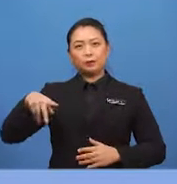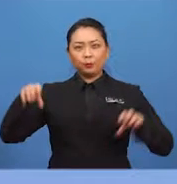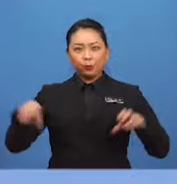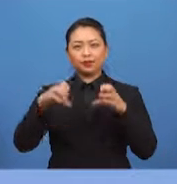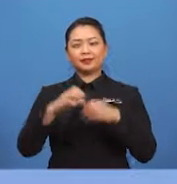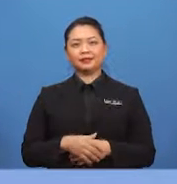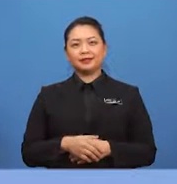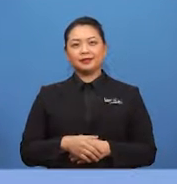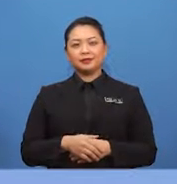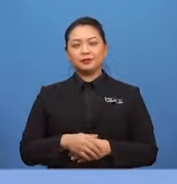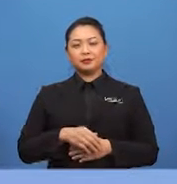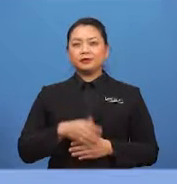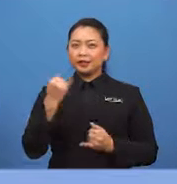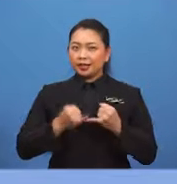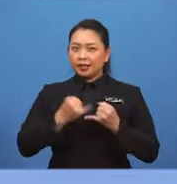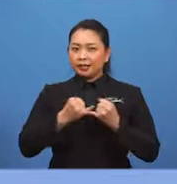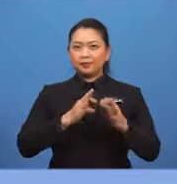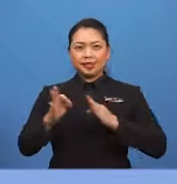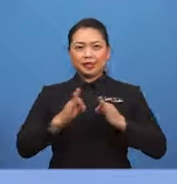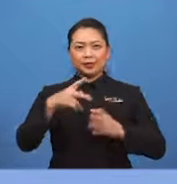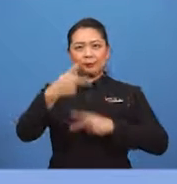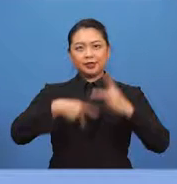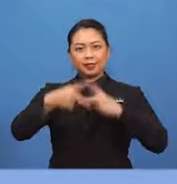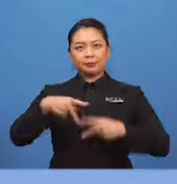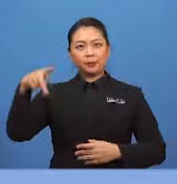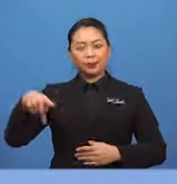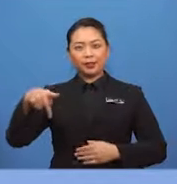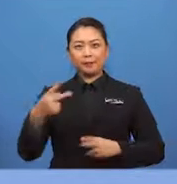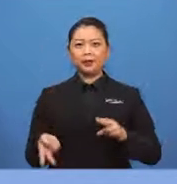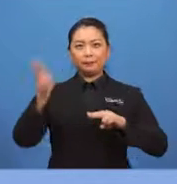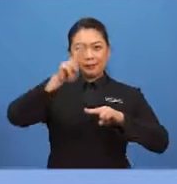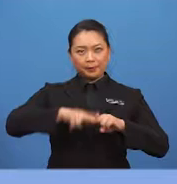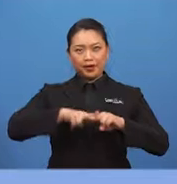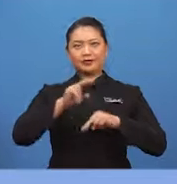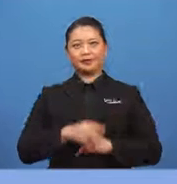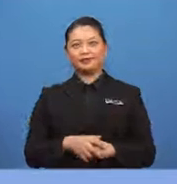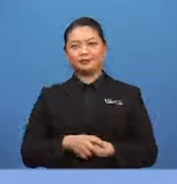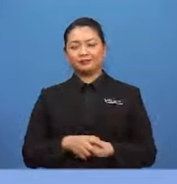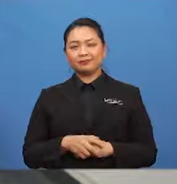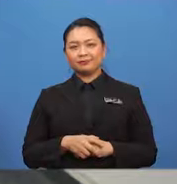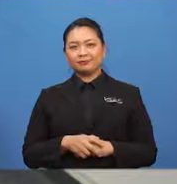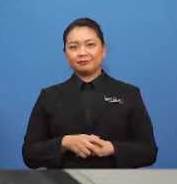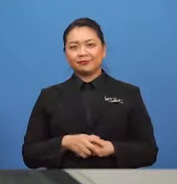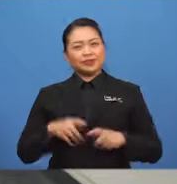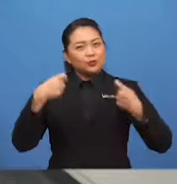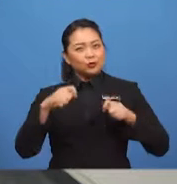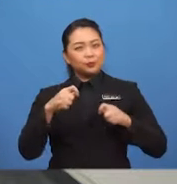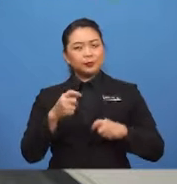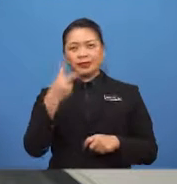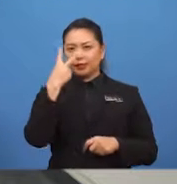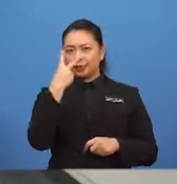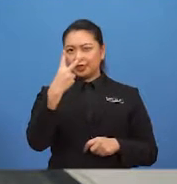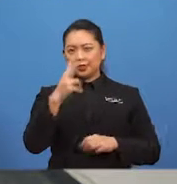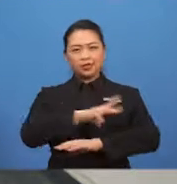sintetik. Dan seterusnya, murid dapat menerangkan proses pempolimeran penambahan. Cuba